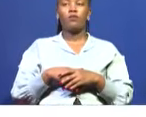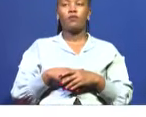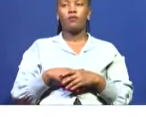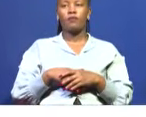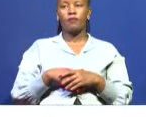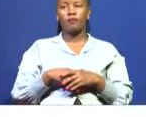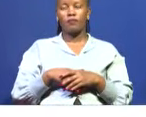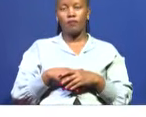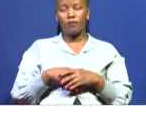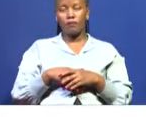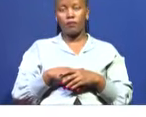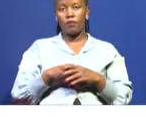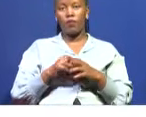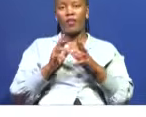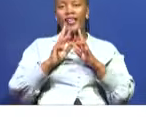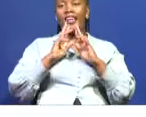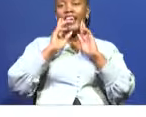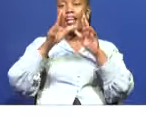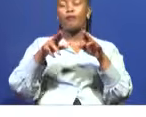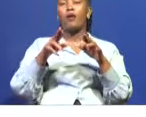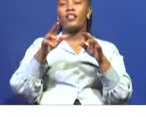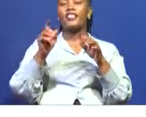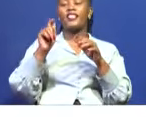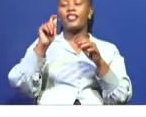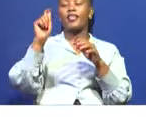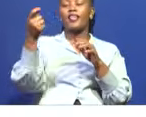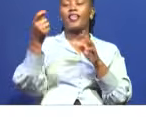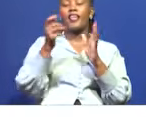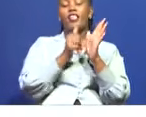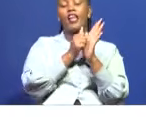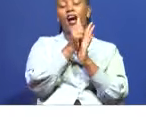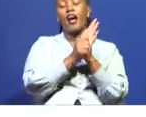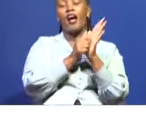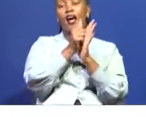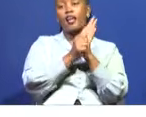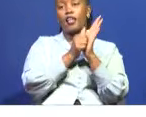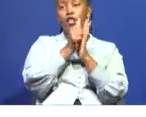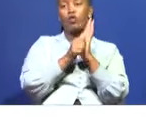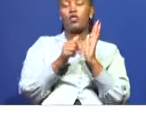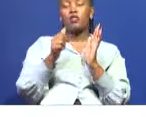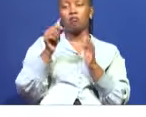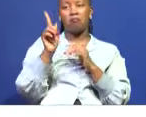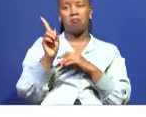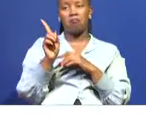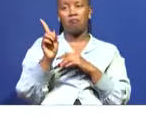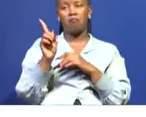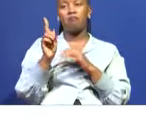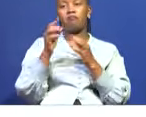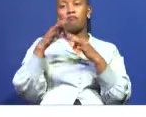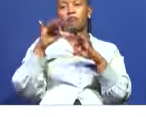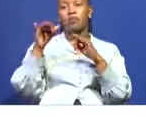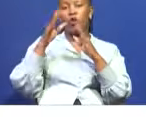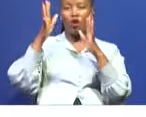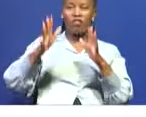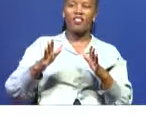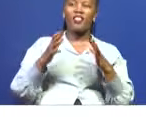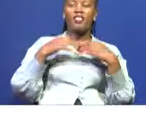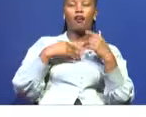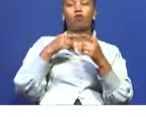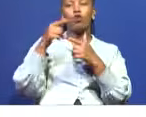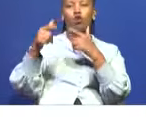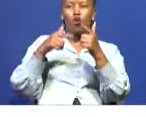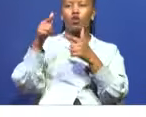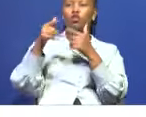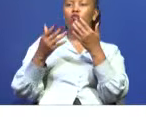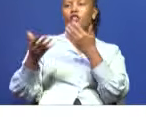Kulingana na habari zilizowekwa na shirika la reli nchini kwenye ukurasa wake rasmi wa X, maafisa wamekuwa wakishauriana na jamii